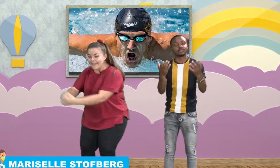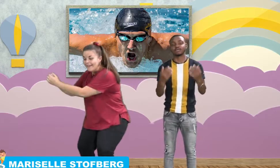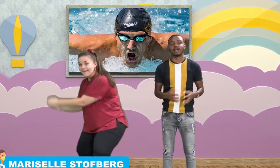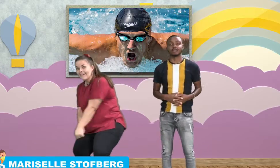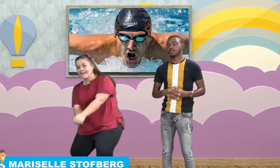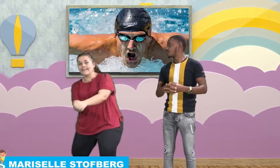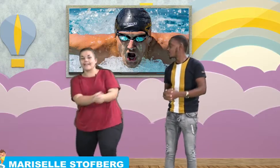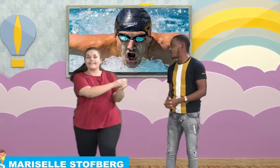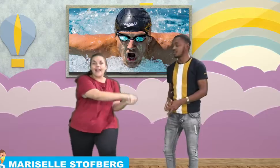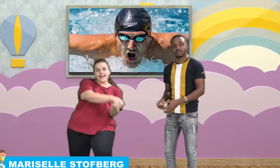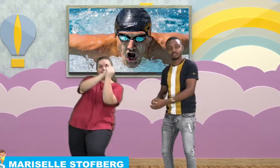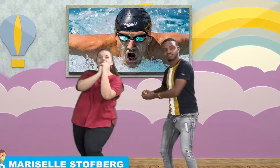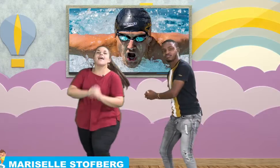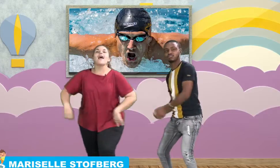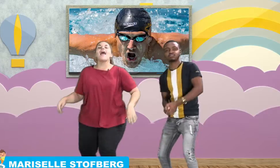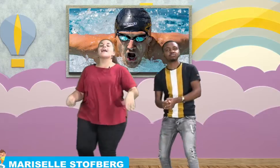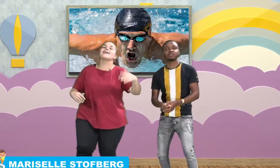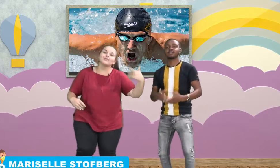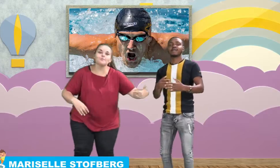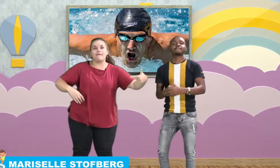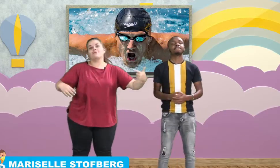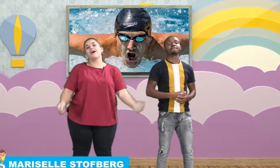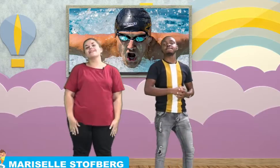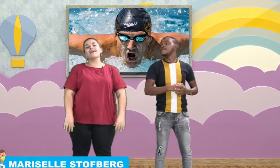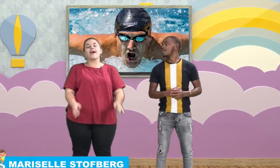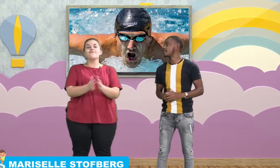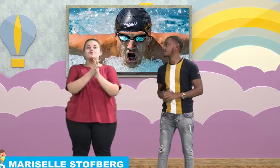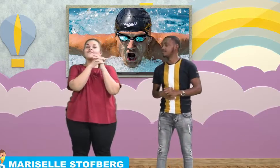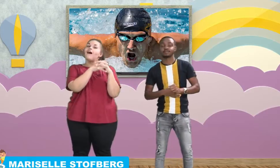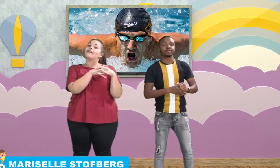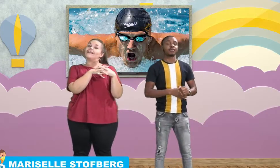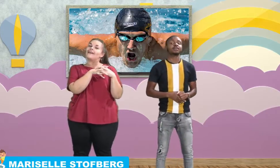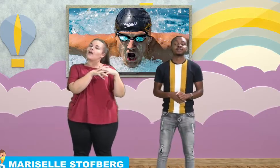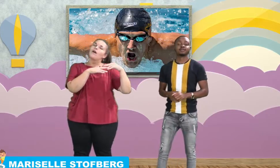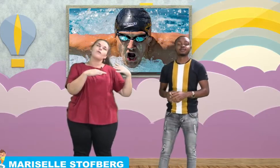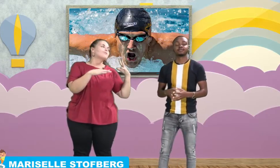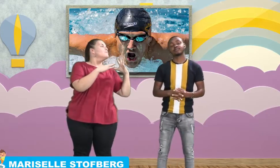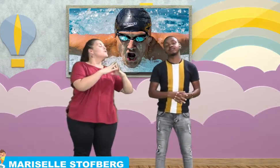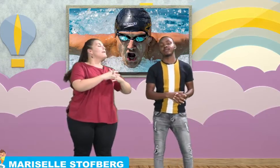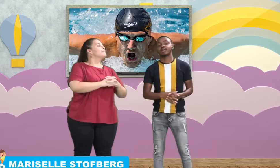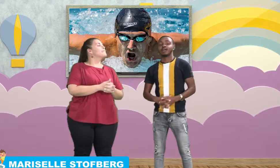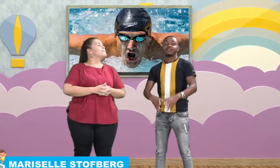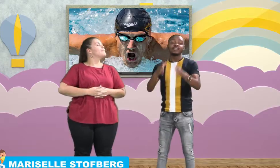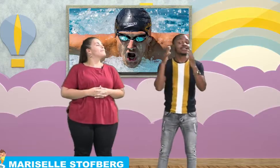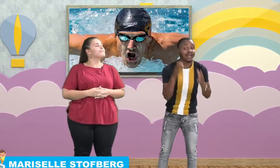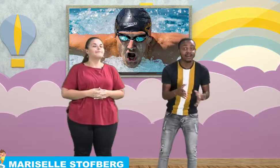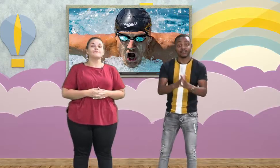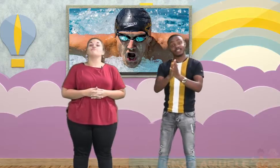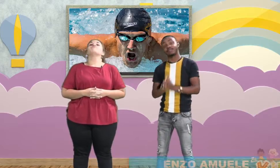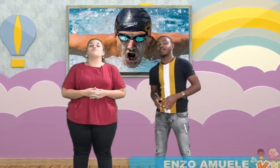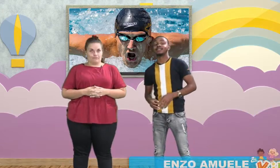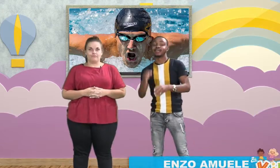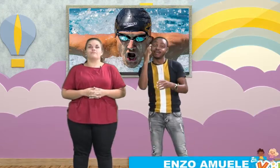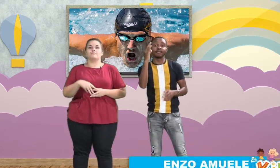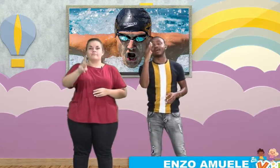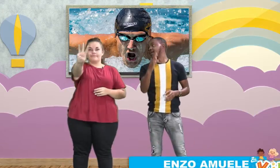karate, cricket en tennis. En hy swem. So hy het gesê hy gaan vir ons vandag leer hoe ons moet swem. Vandag wys ek vir